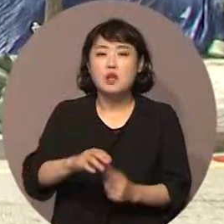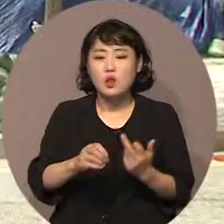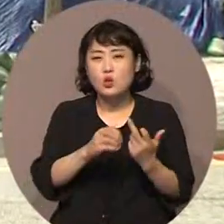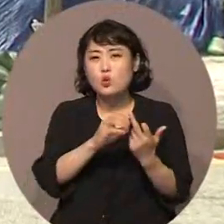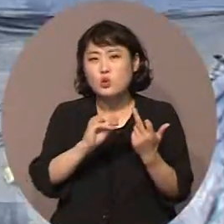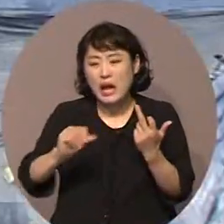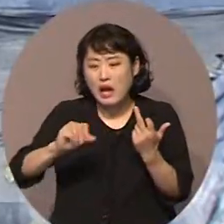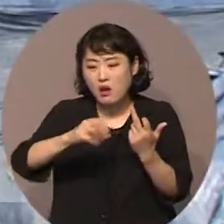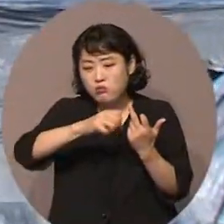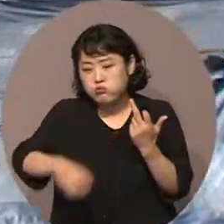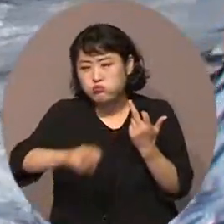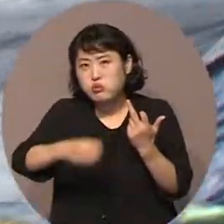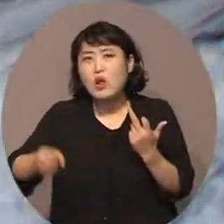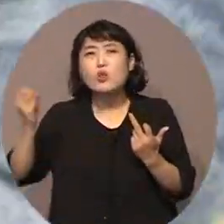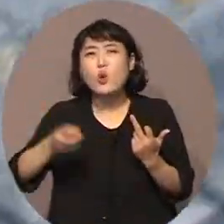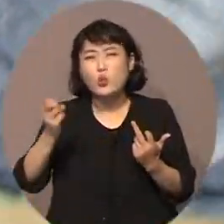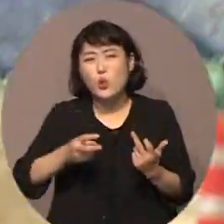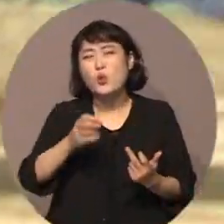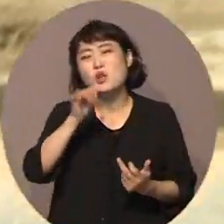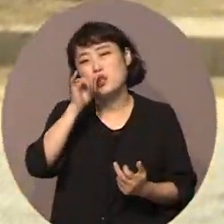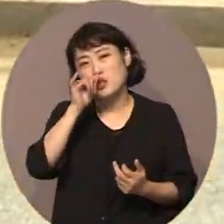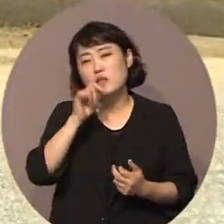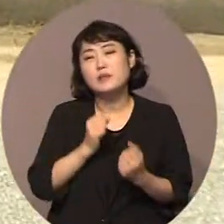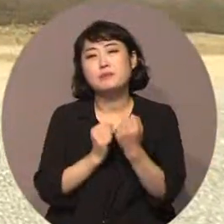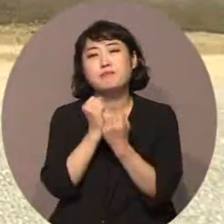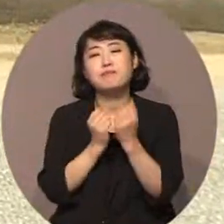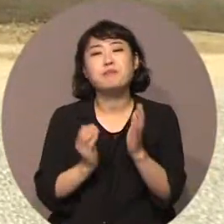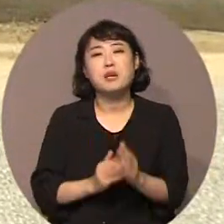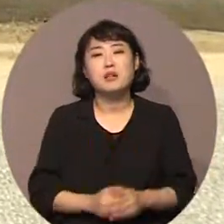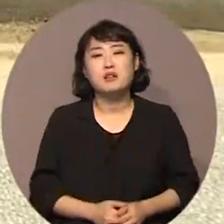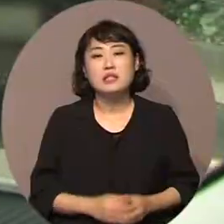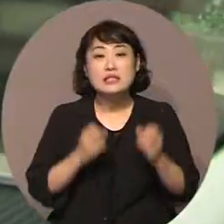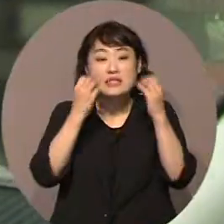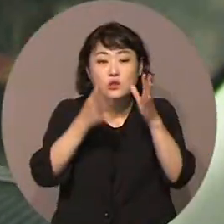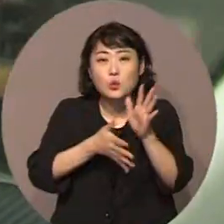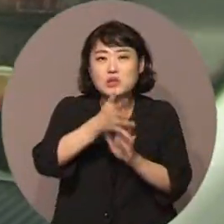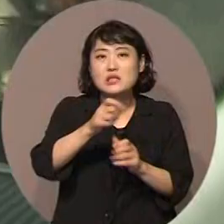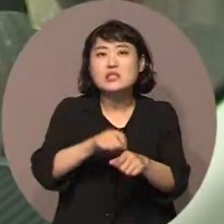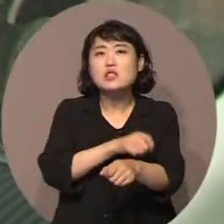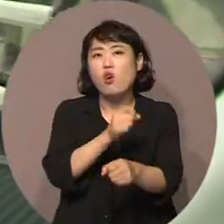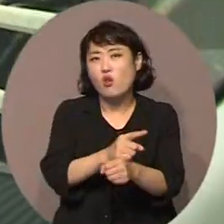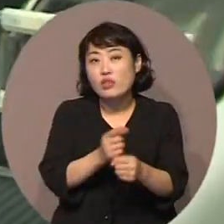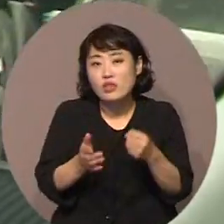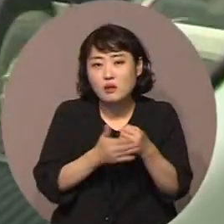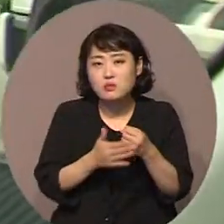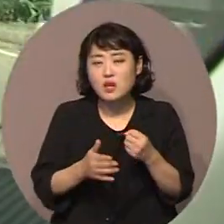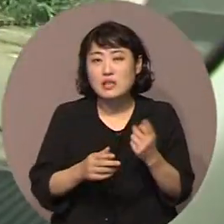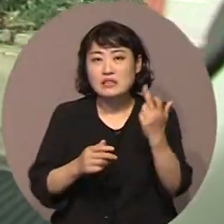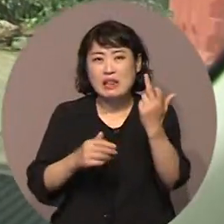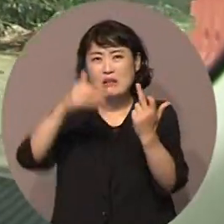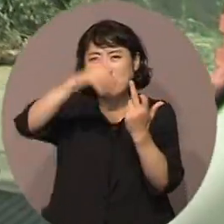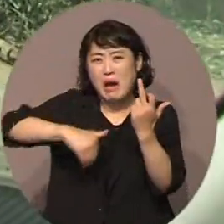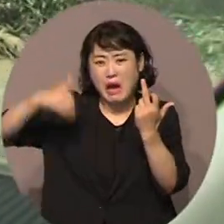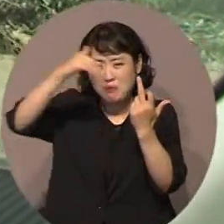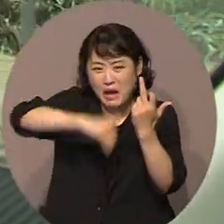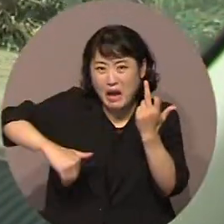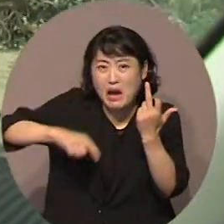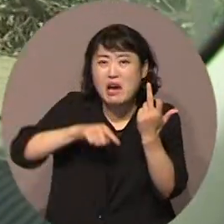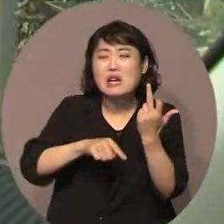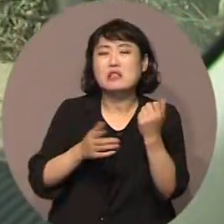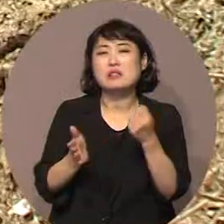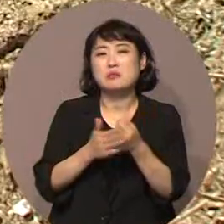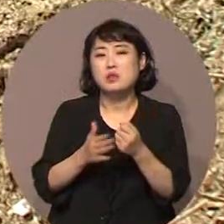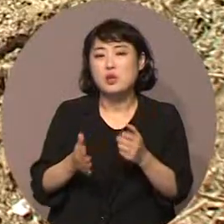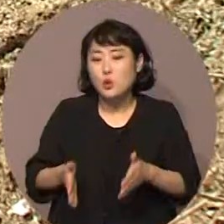유실이 되풀이되는 경우가 많다고 해명했습니다. 그러나 신도시 특성상 곳곳에서 산을 깎는 작업이 많은 데다